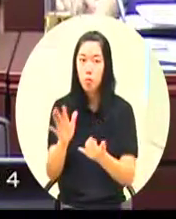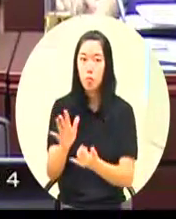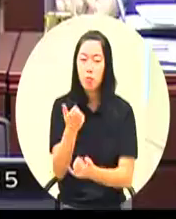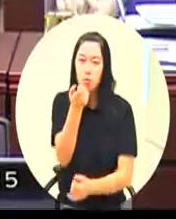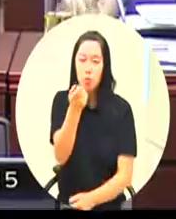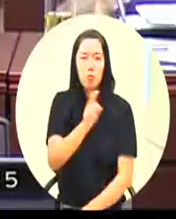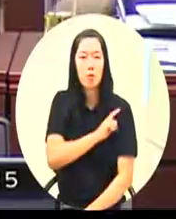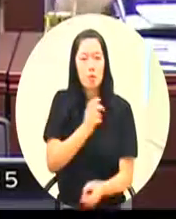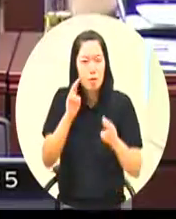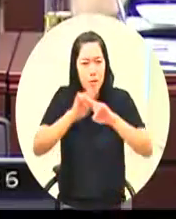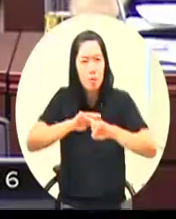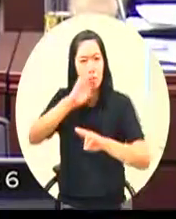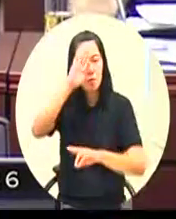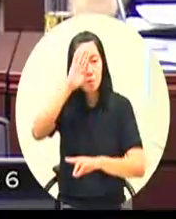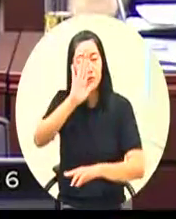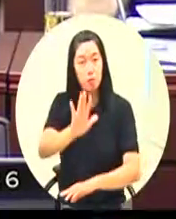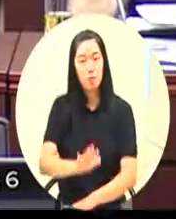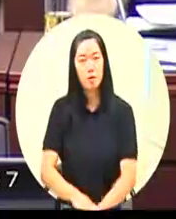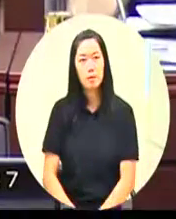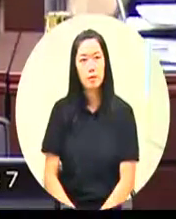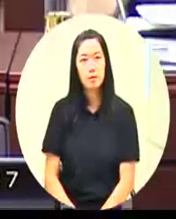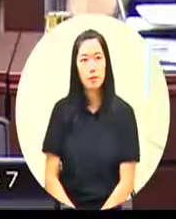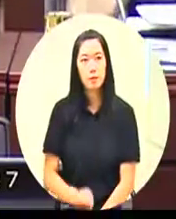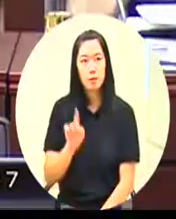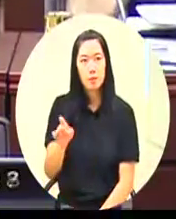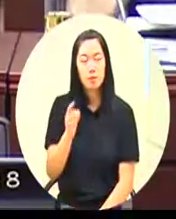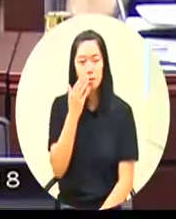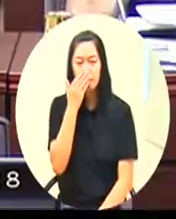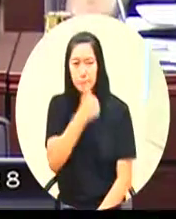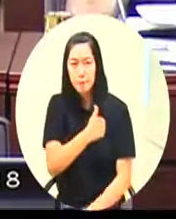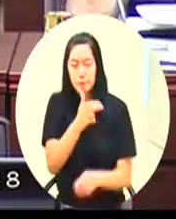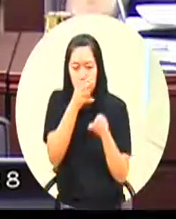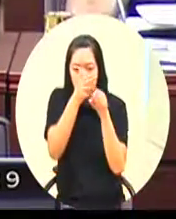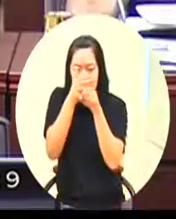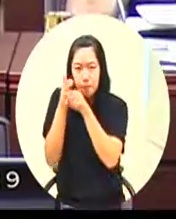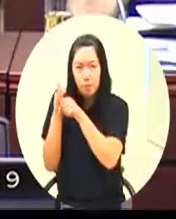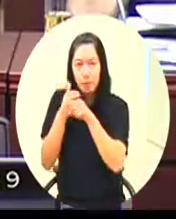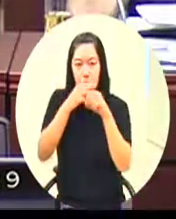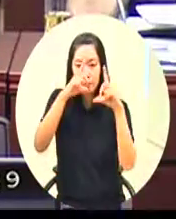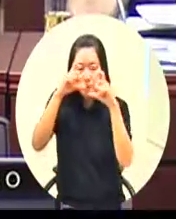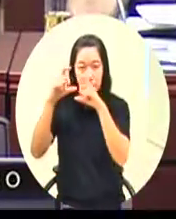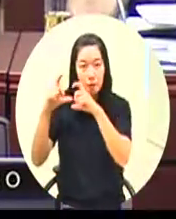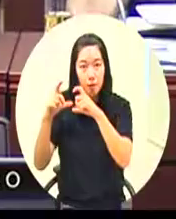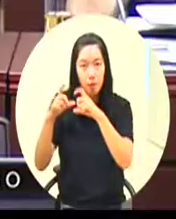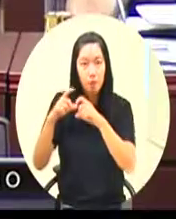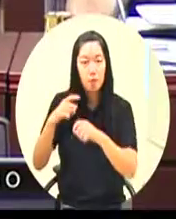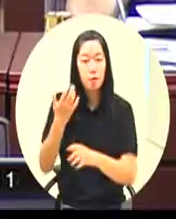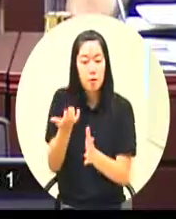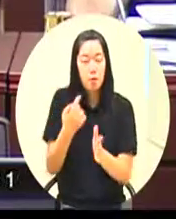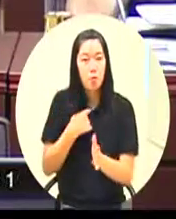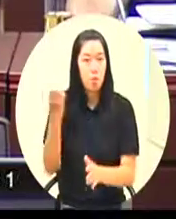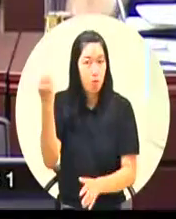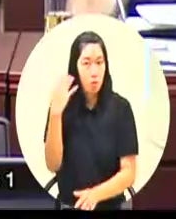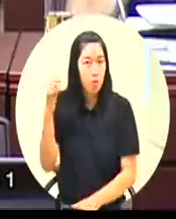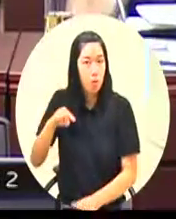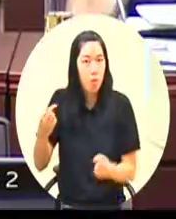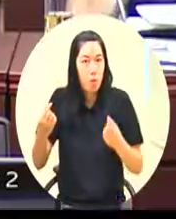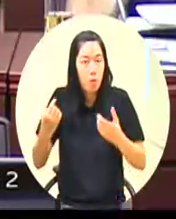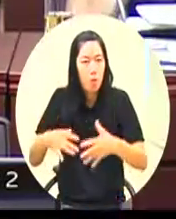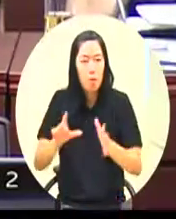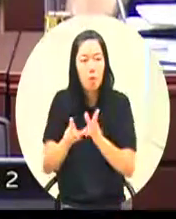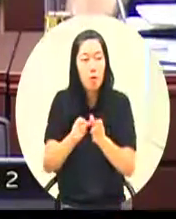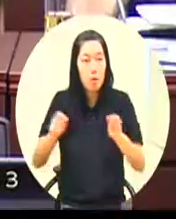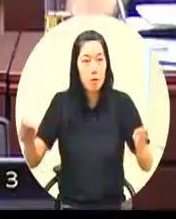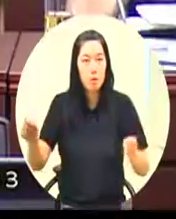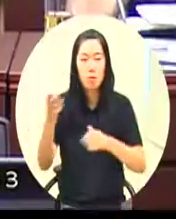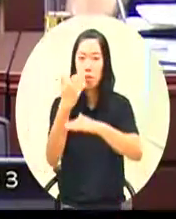症的特殊学生，所以他会偷拍班上的女生。可是刚才我在听到周议员说这个问题存在很久了，似乎